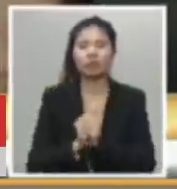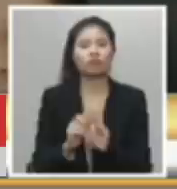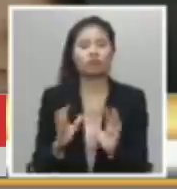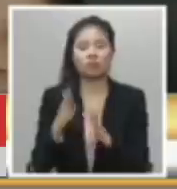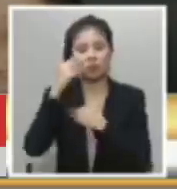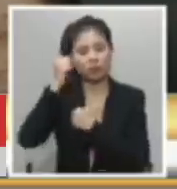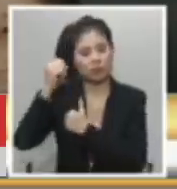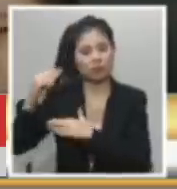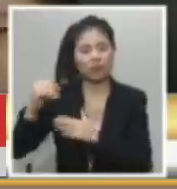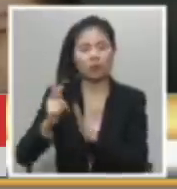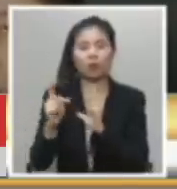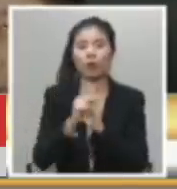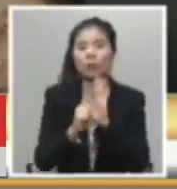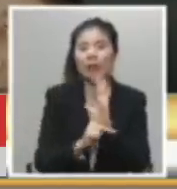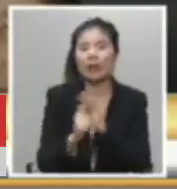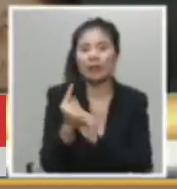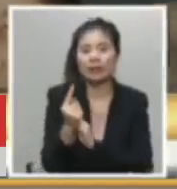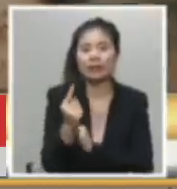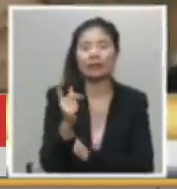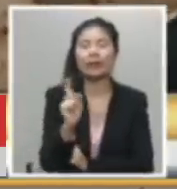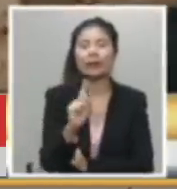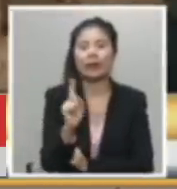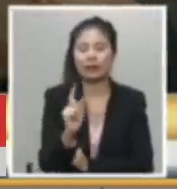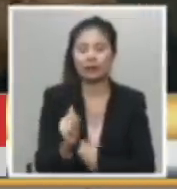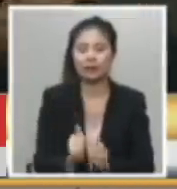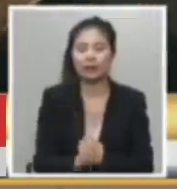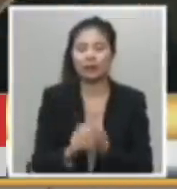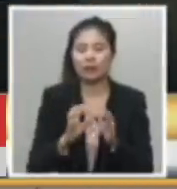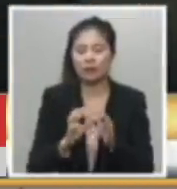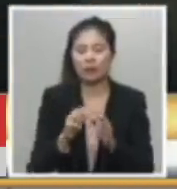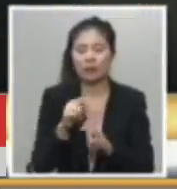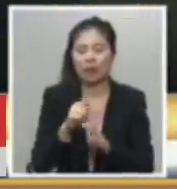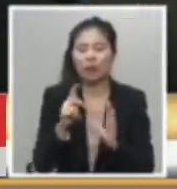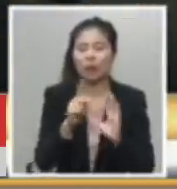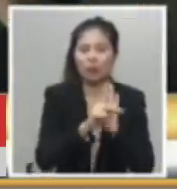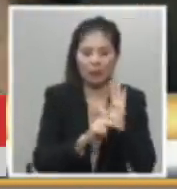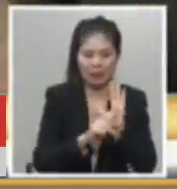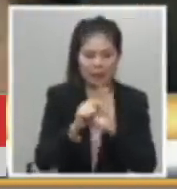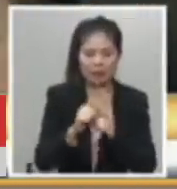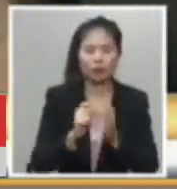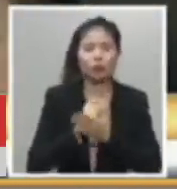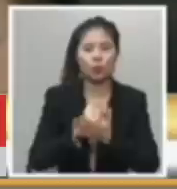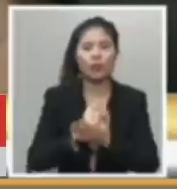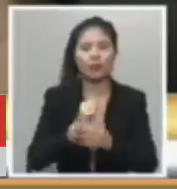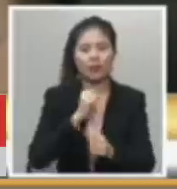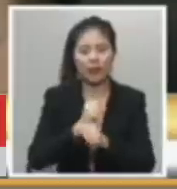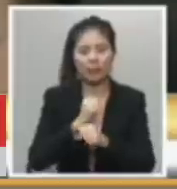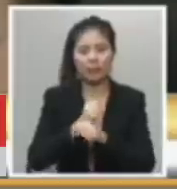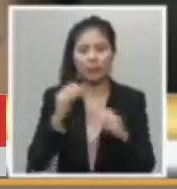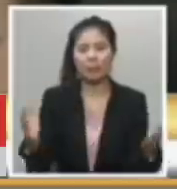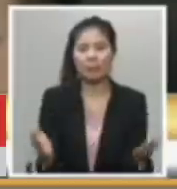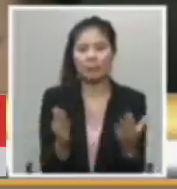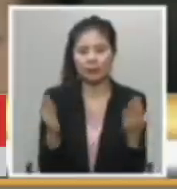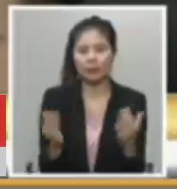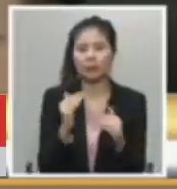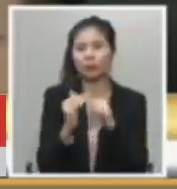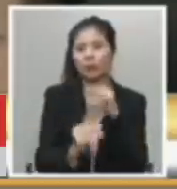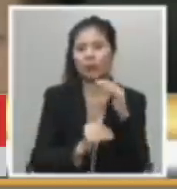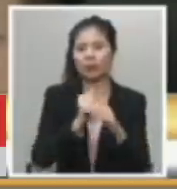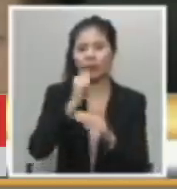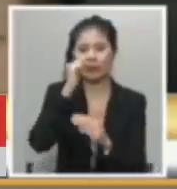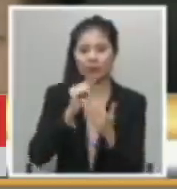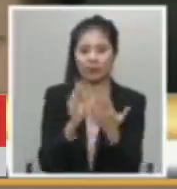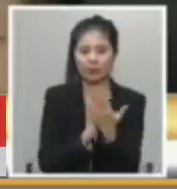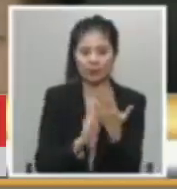ครับซึ่งเป็นเครื่องมือสำคัญในการที่จะพัฒนาประเทศและก็สร้างความเจริญให้ได้อย่างทั่วถึ